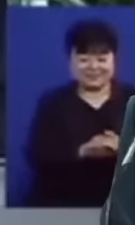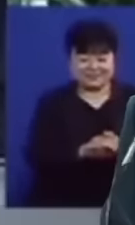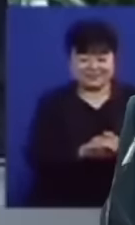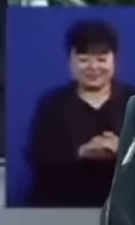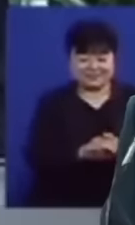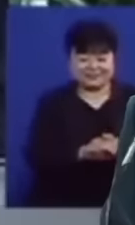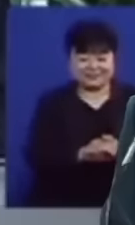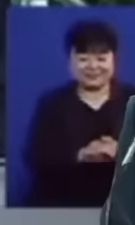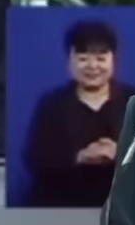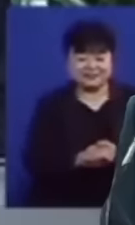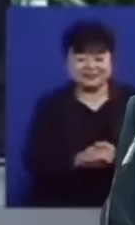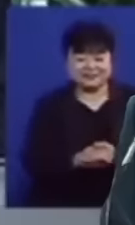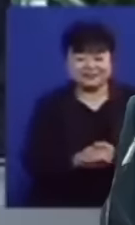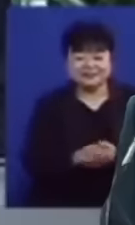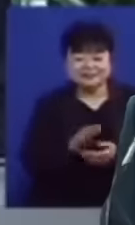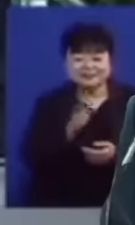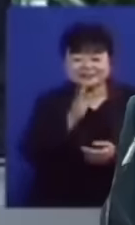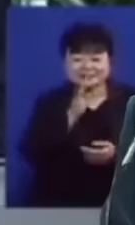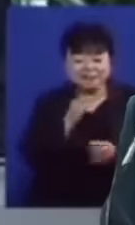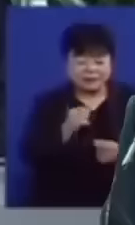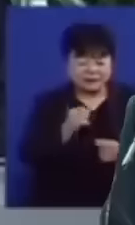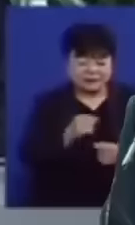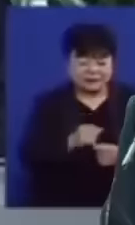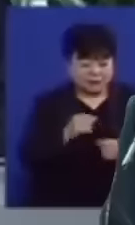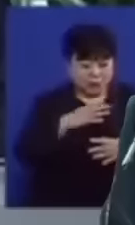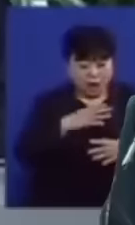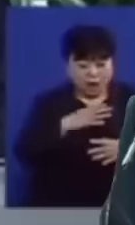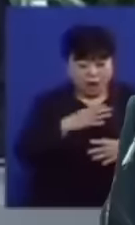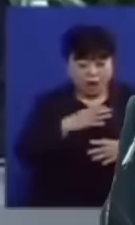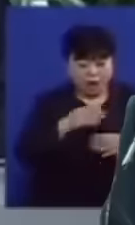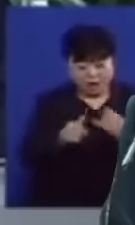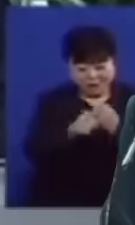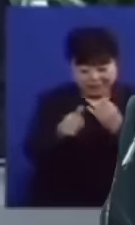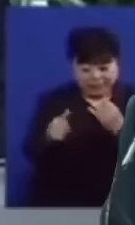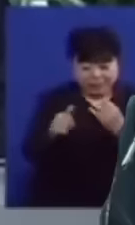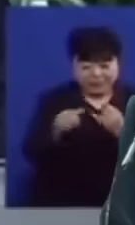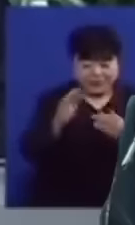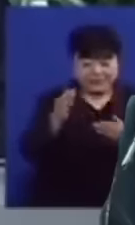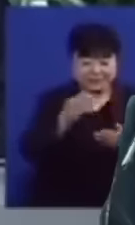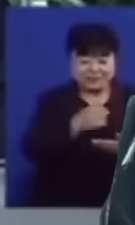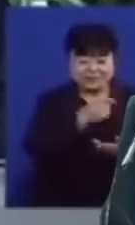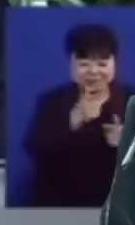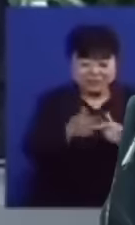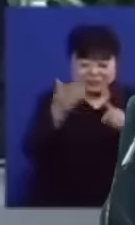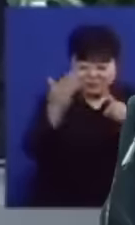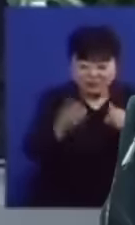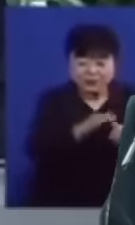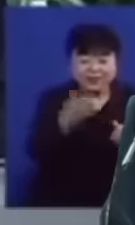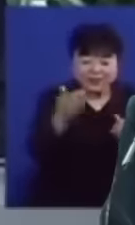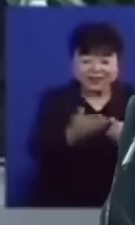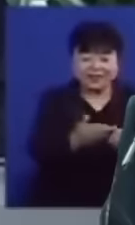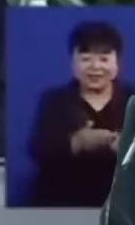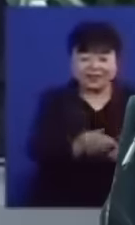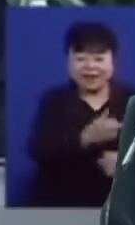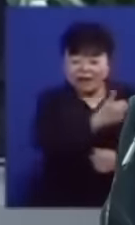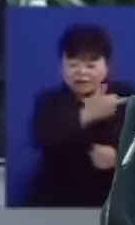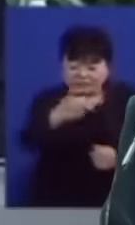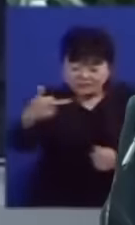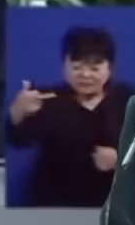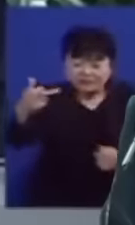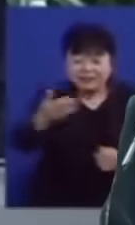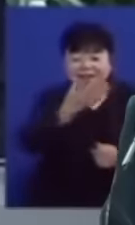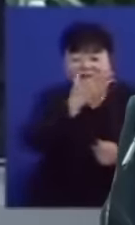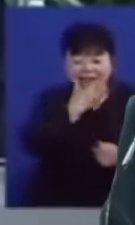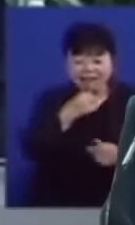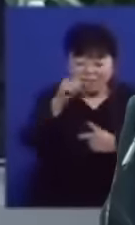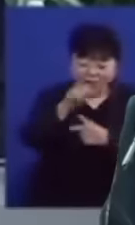가장 이상적이고 놀라운 우리 남편 되는 예수님께서 우리에게 한없는